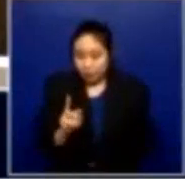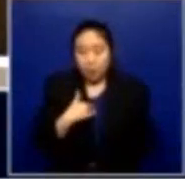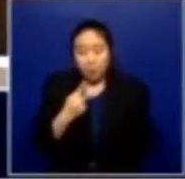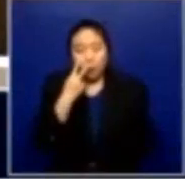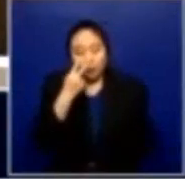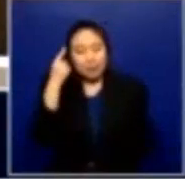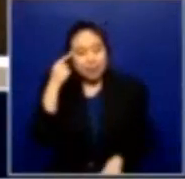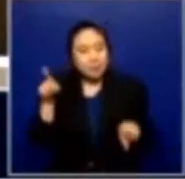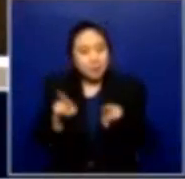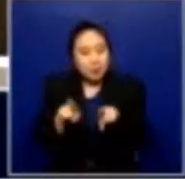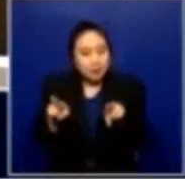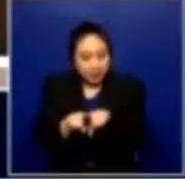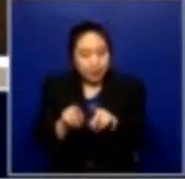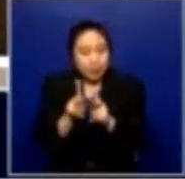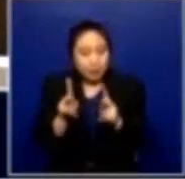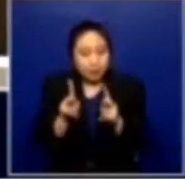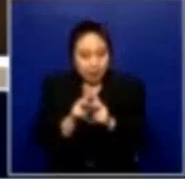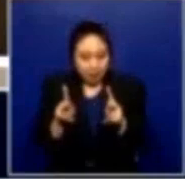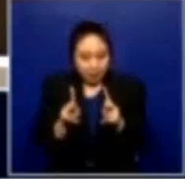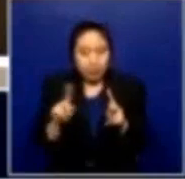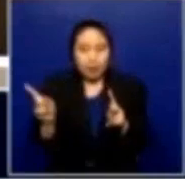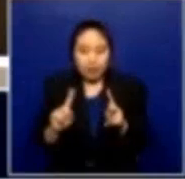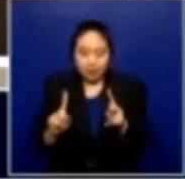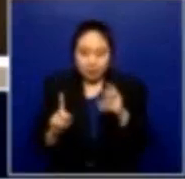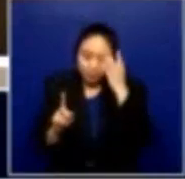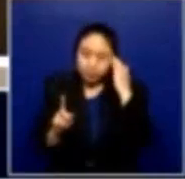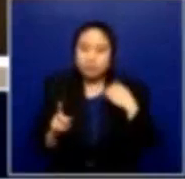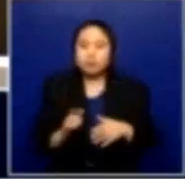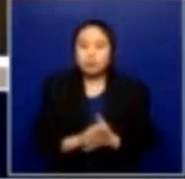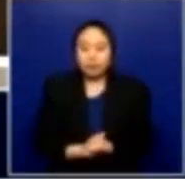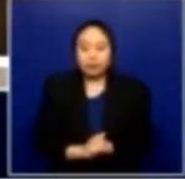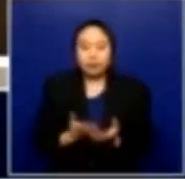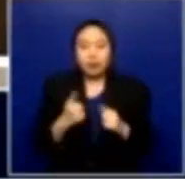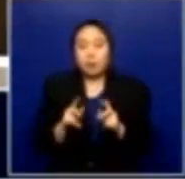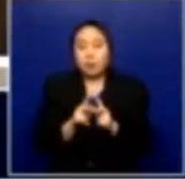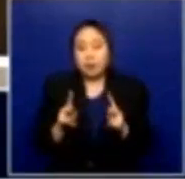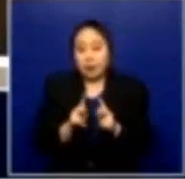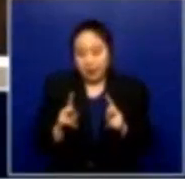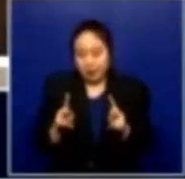ช่นเดียวกันกับทางกรรมาธิการนะครับเรื่องของการที่คณะกรรมการ